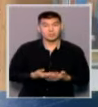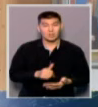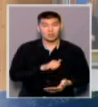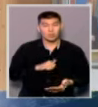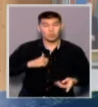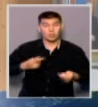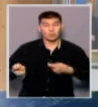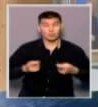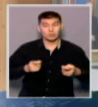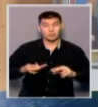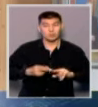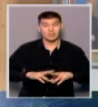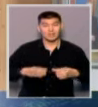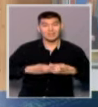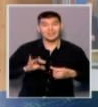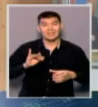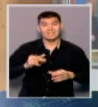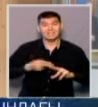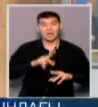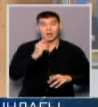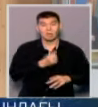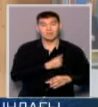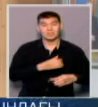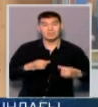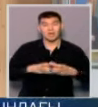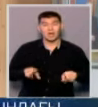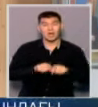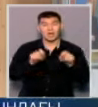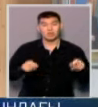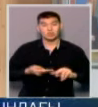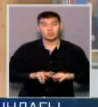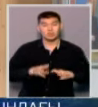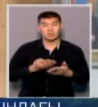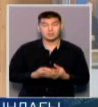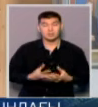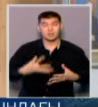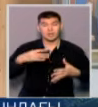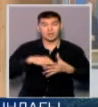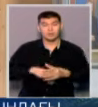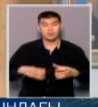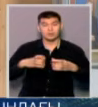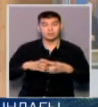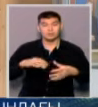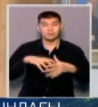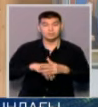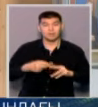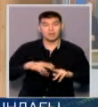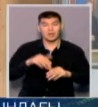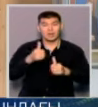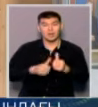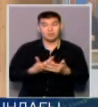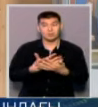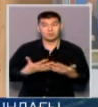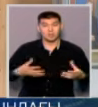өзім жетекшілігі етіп отырған Исатай Батыр қоры ашылған. Сонда демеушілерін қаражатымен. Бұл жерде әргімде